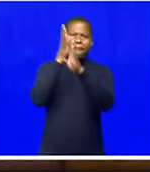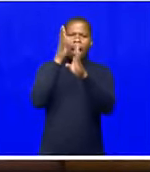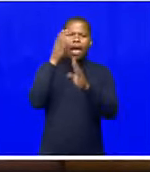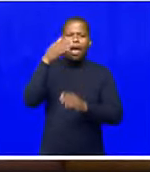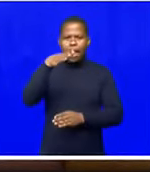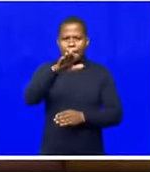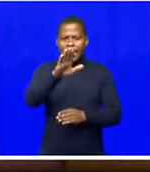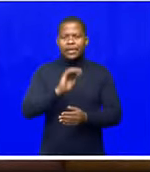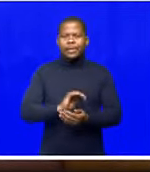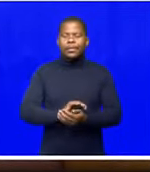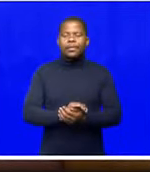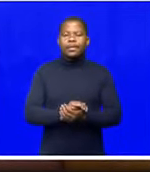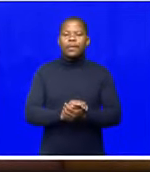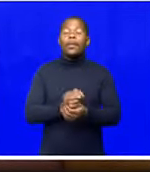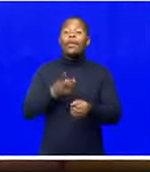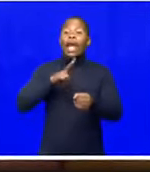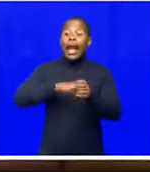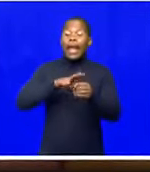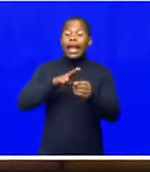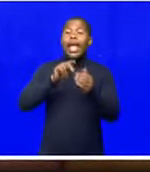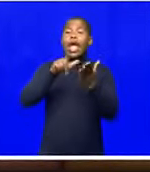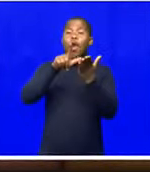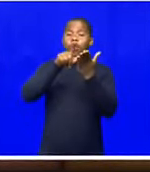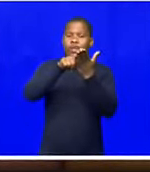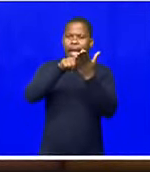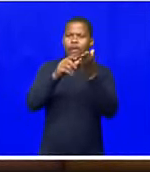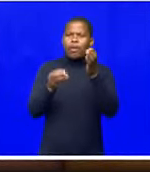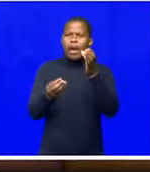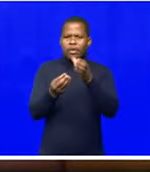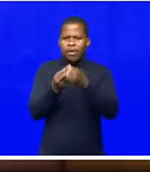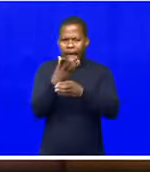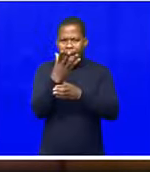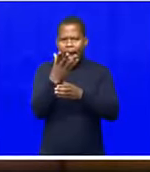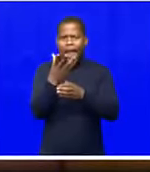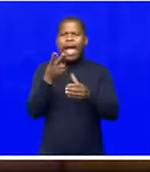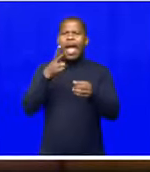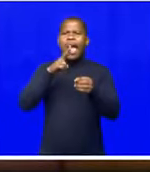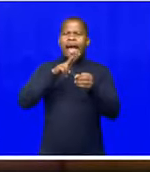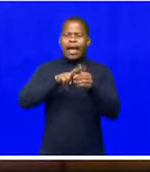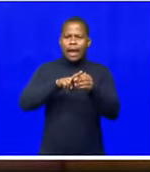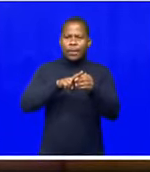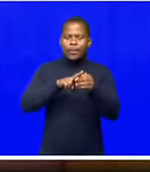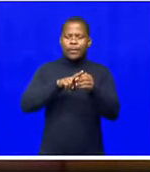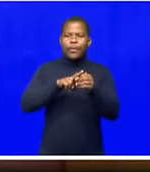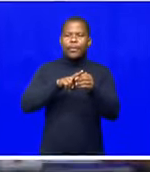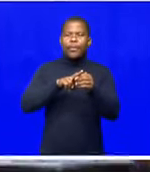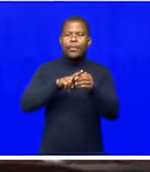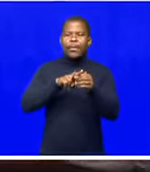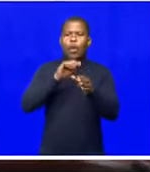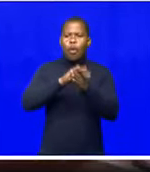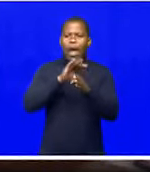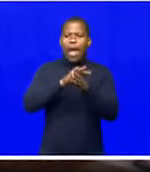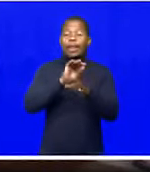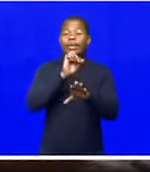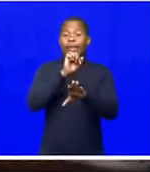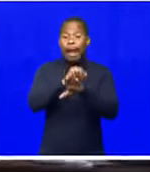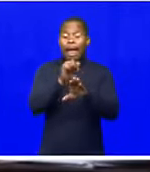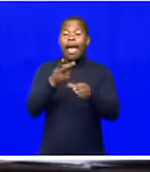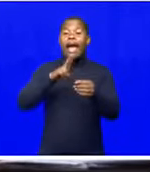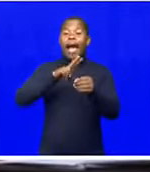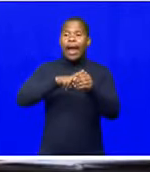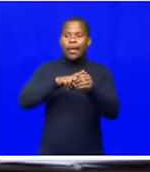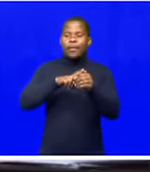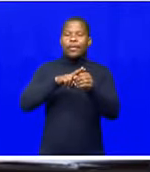uqala lo mthetho regulator a regulate operator a operate timbunga tibese